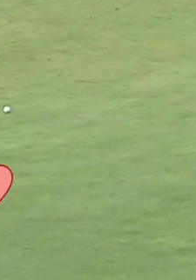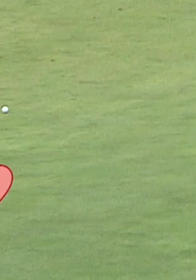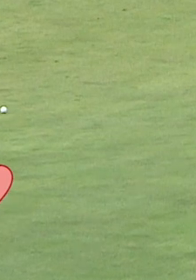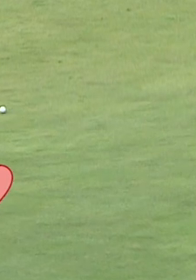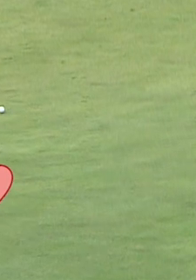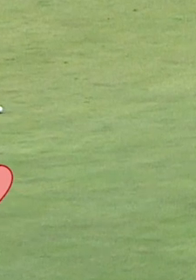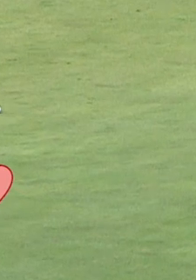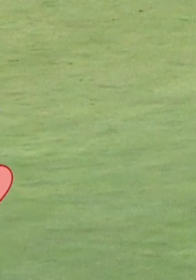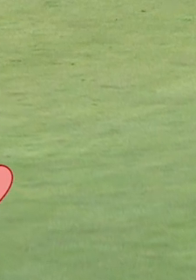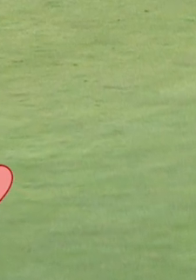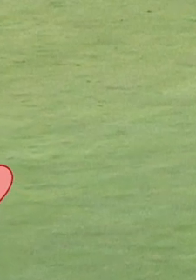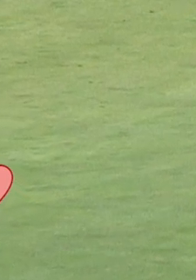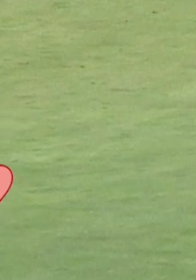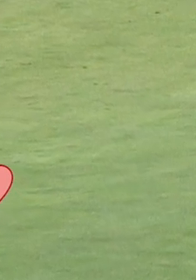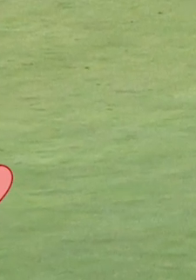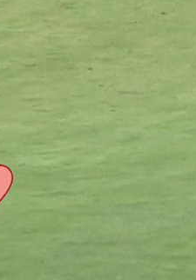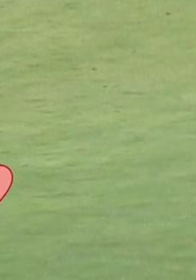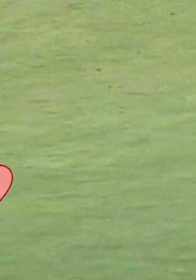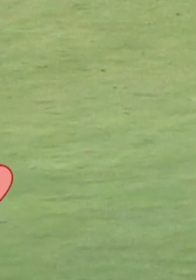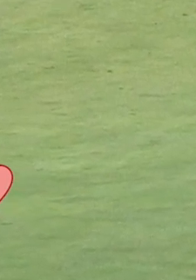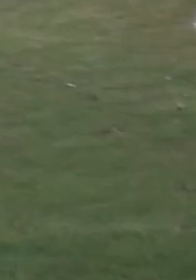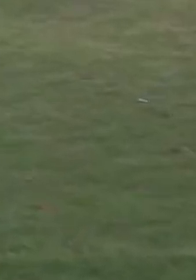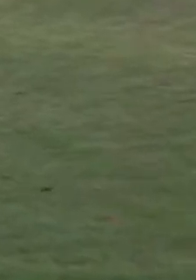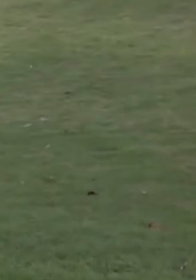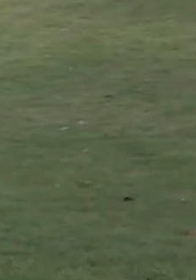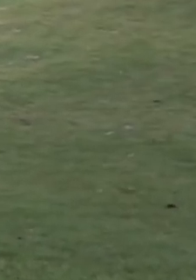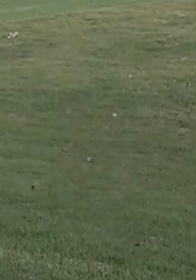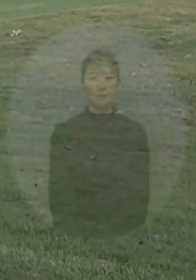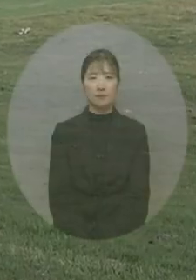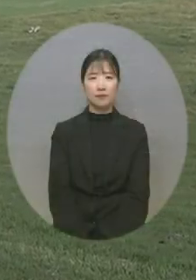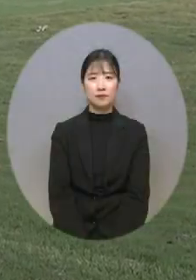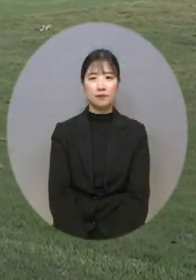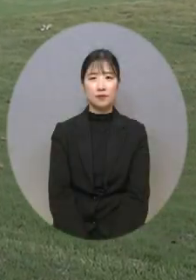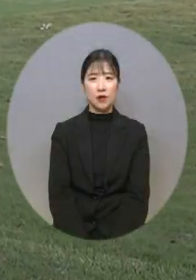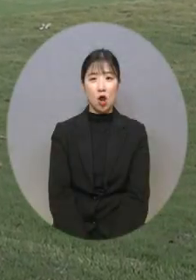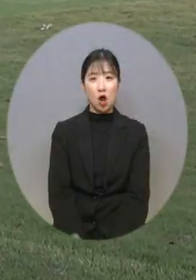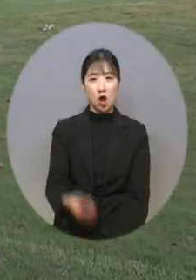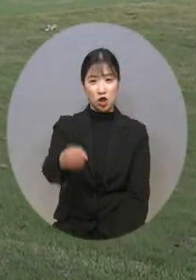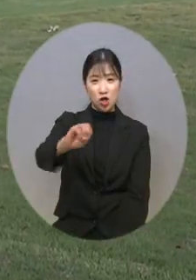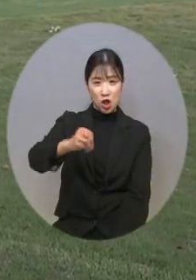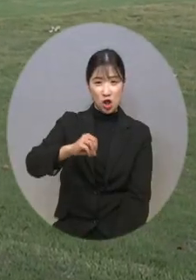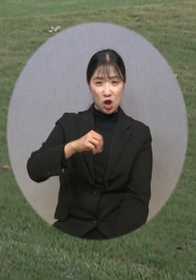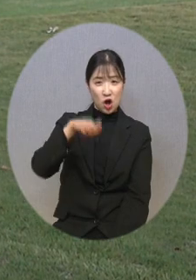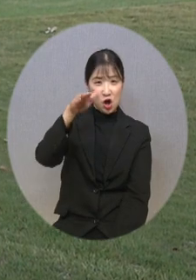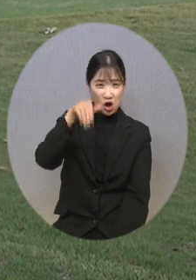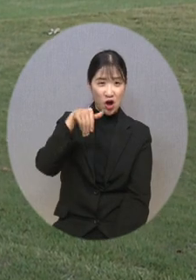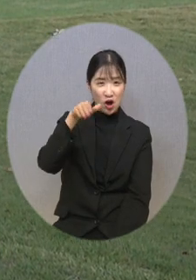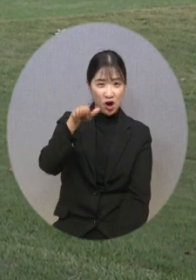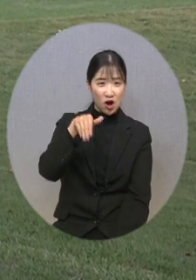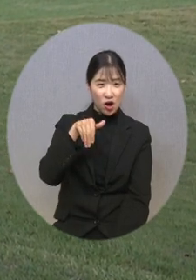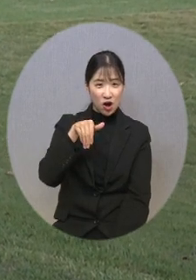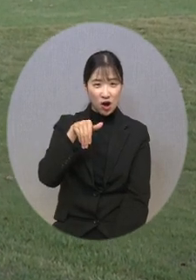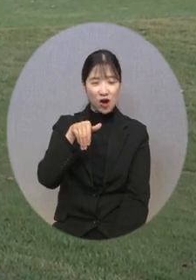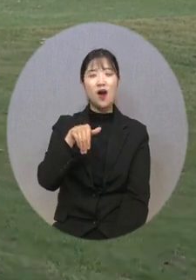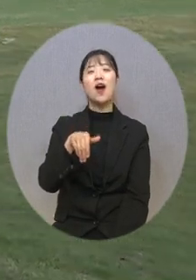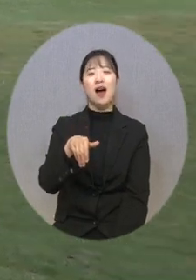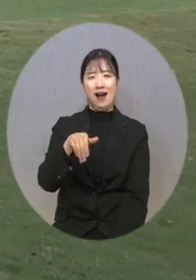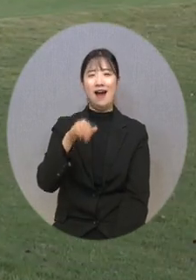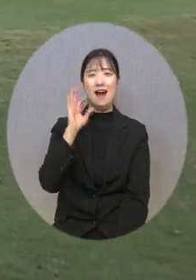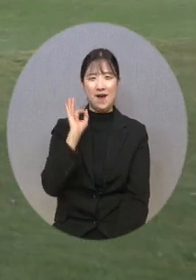안 내려오니? 그렇지, 그렇지, 그렇지. 제 시야에서 공이 사라지면